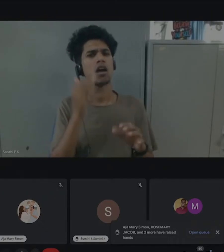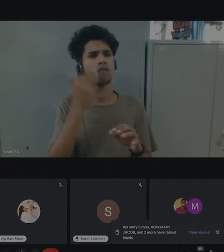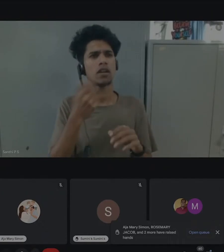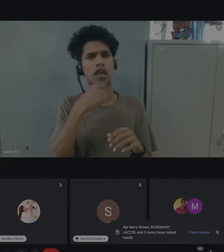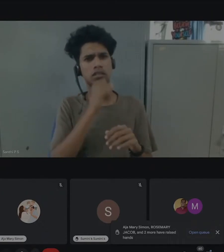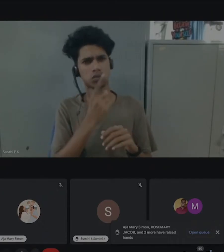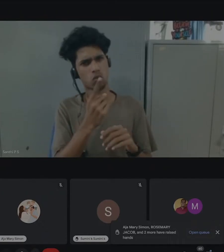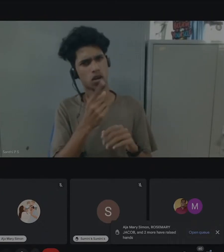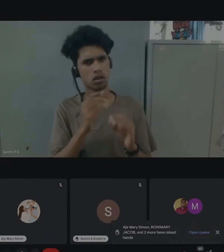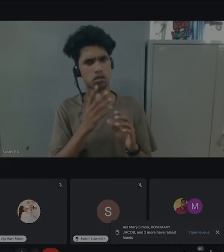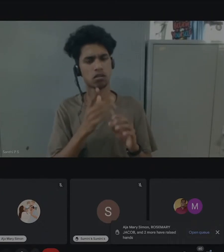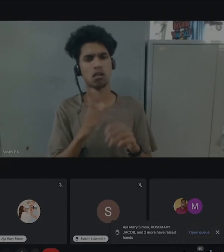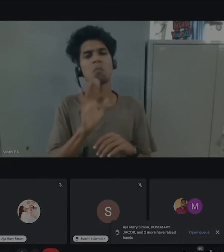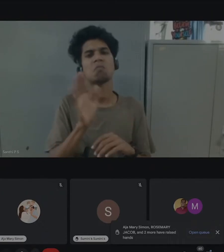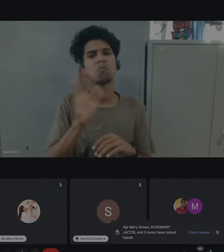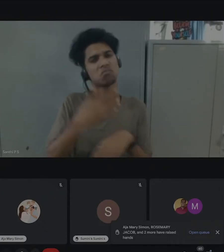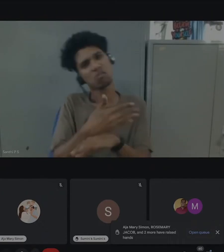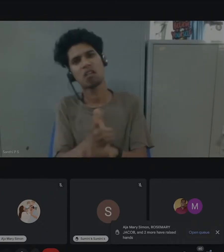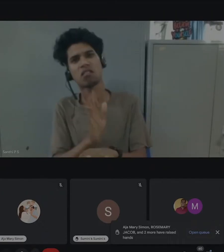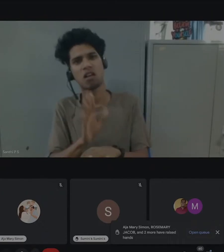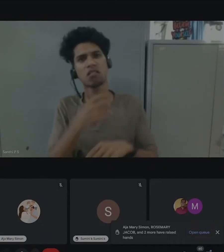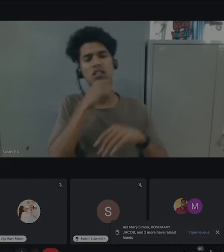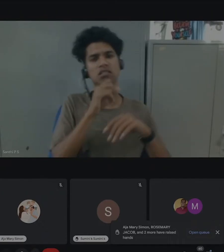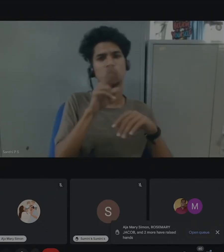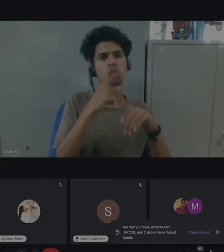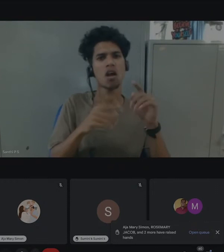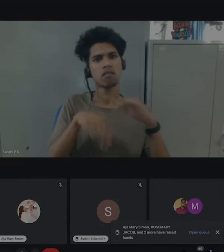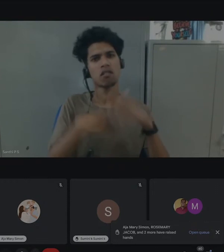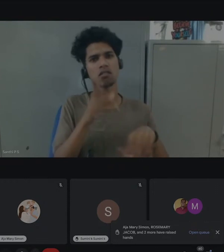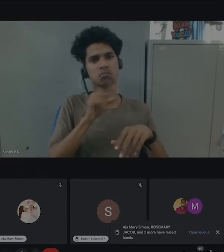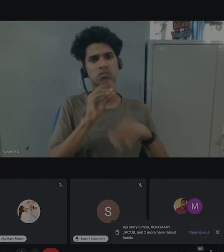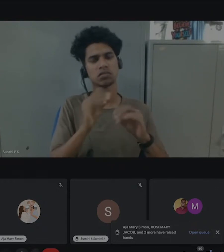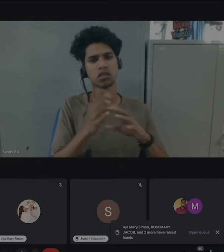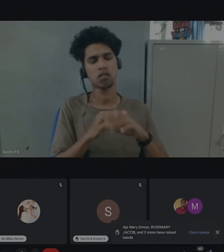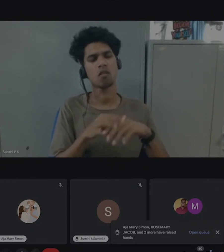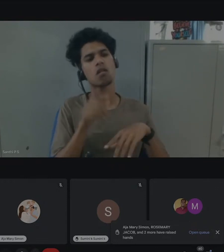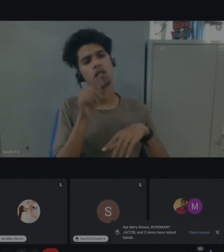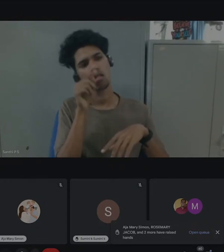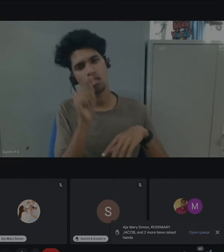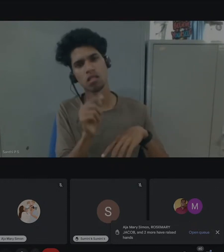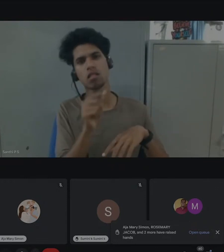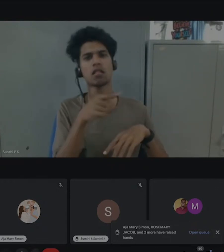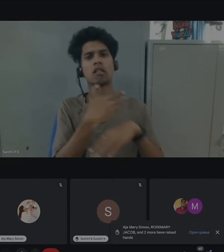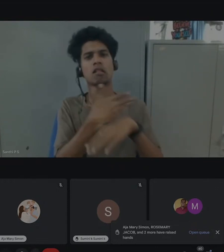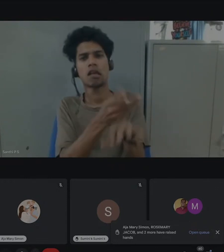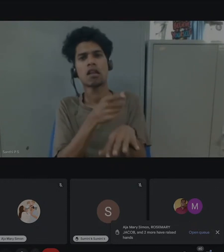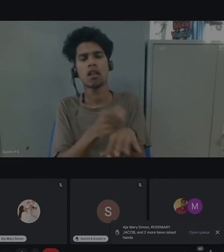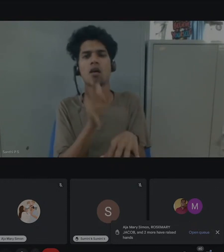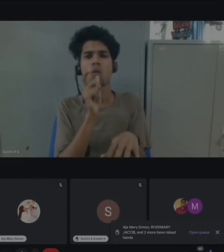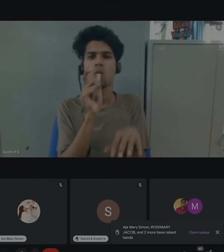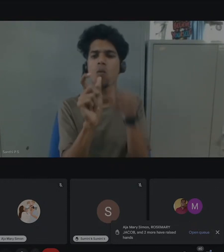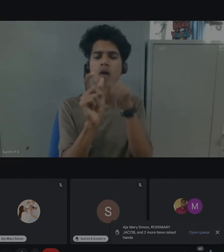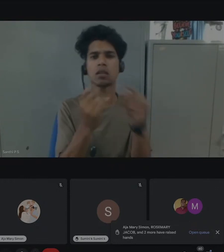തുടങ്ങിയായിരുന്നോ? ഇല്ല, ഡിലേ ഉണ്ടായിരുന്നു. ഒരു 2.5 കഴിഞ്ഞിട്ടാണ്. അതുകൊണ്ട് അപ്പൊ ആ ഡിലേ കാരണമാണ് ഈ അക്ഷരത്തെറ്റും